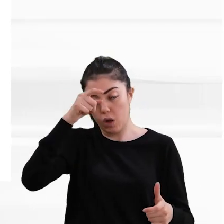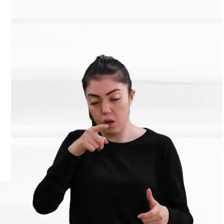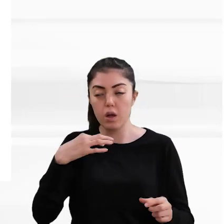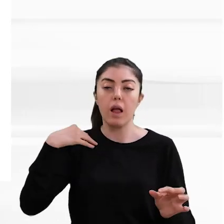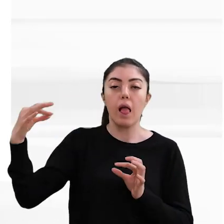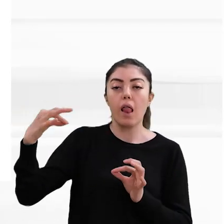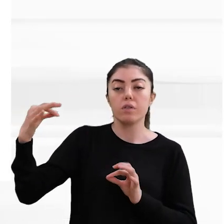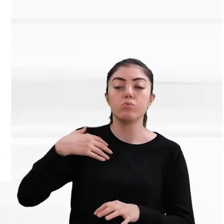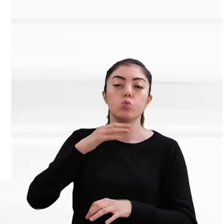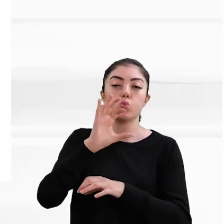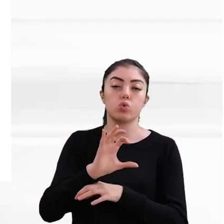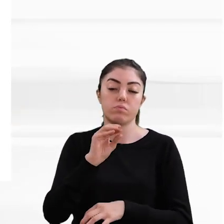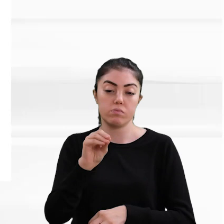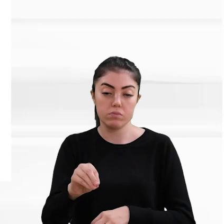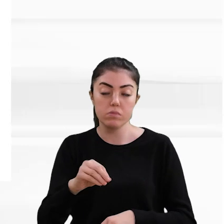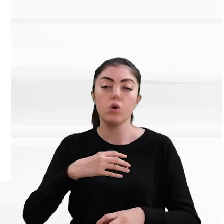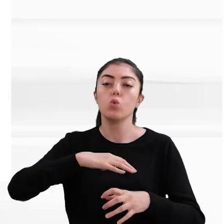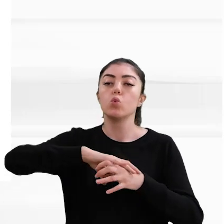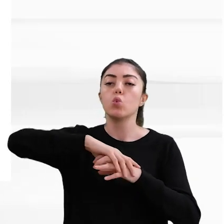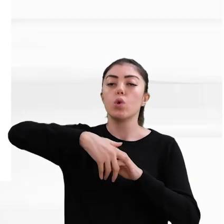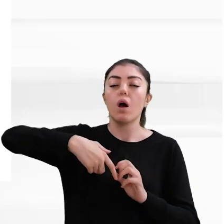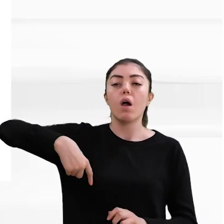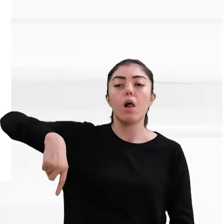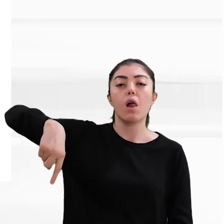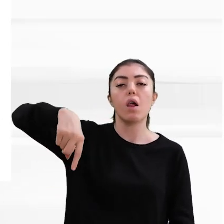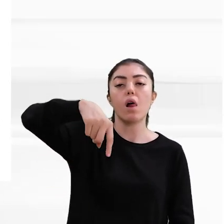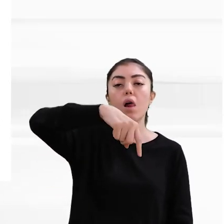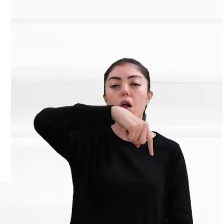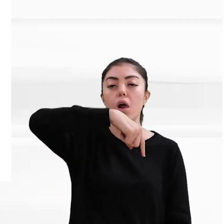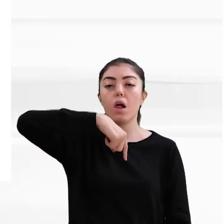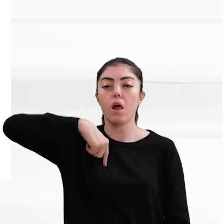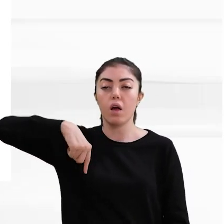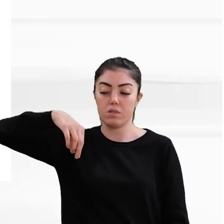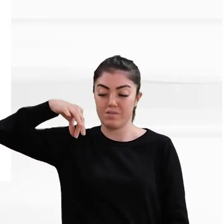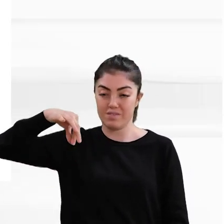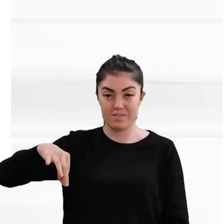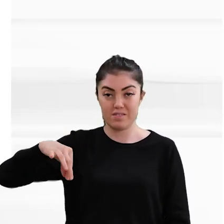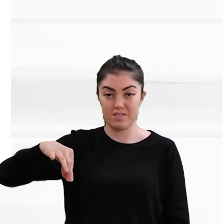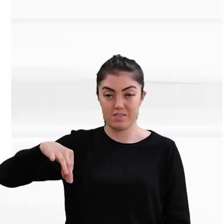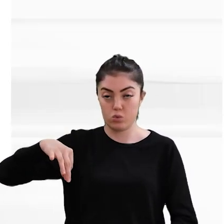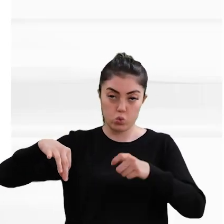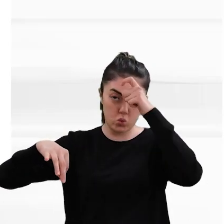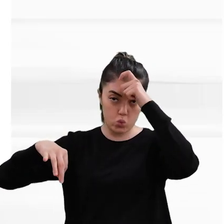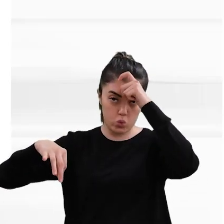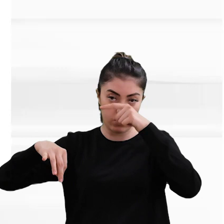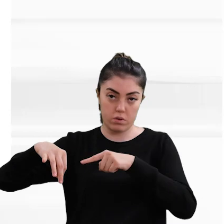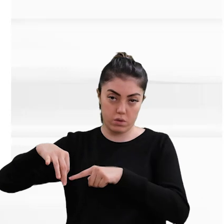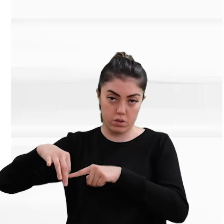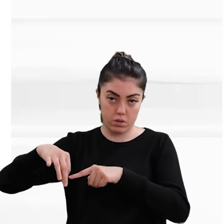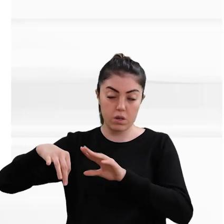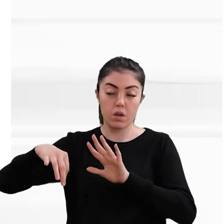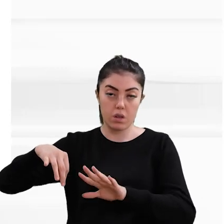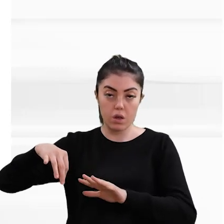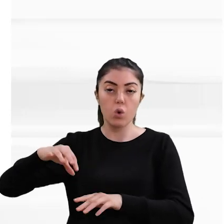ülkemiz olsun. Burada da bizim iletişim uydumuz var. Şimdi dünya döndükçe, dönerek ülke buraya geldi.